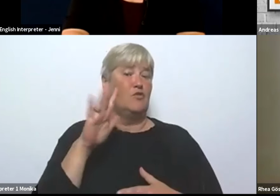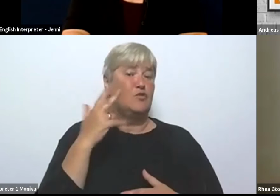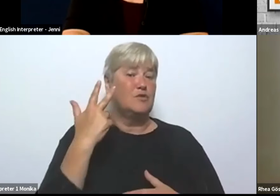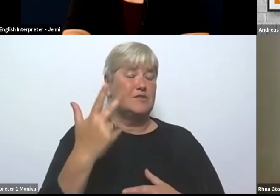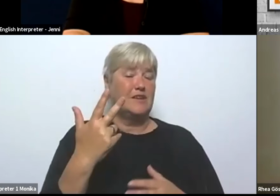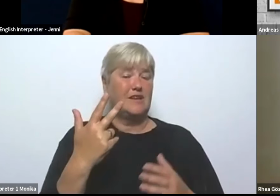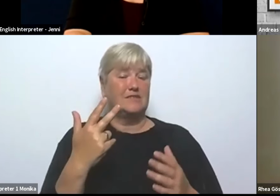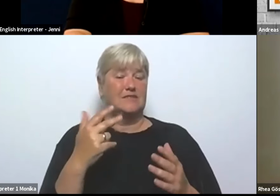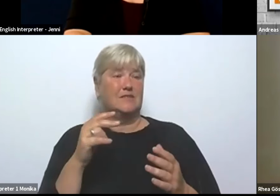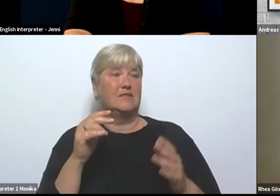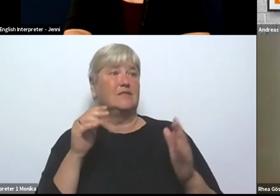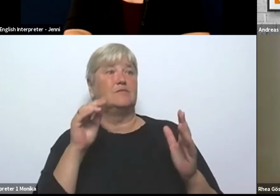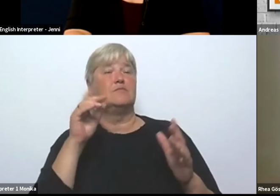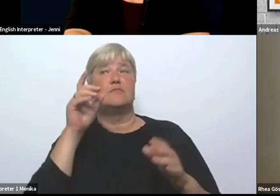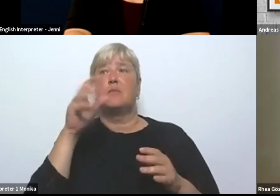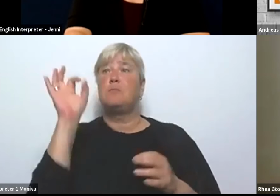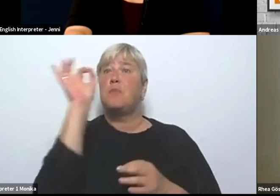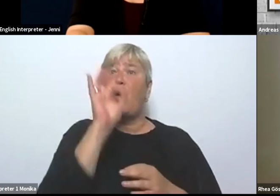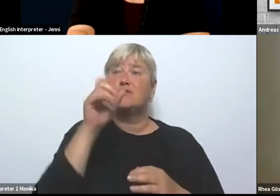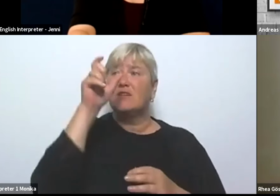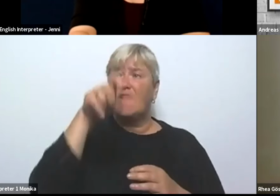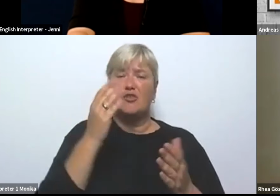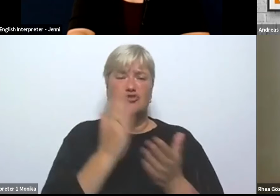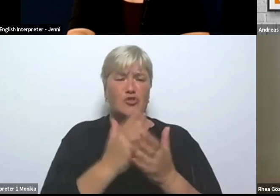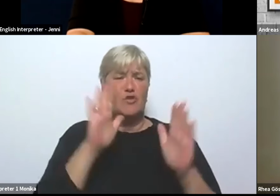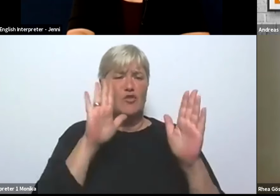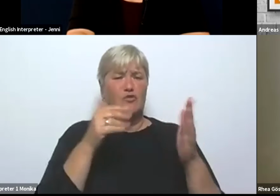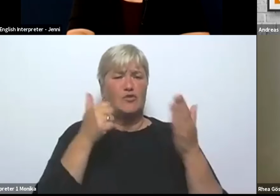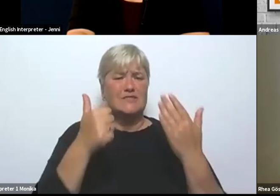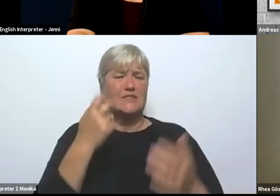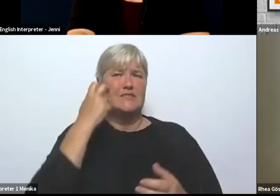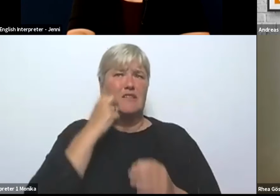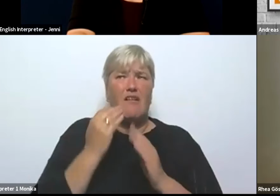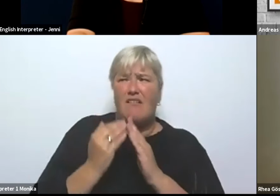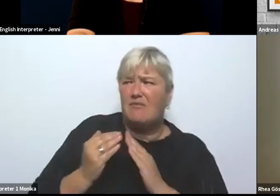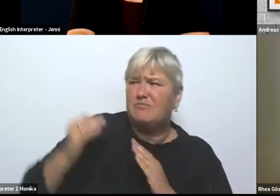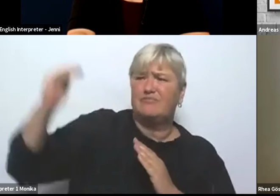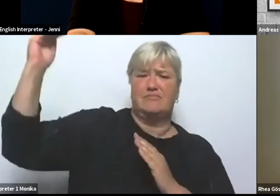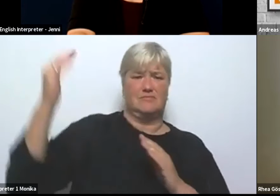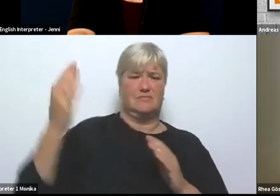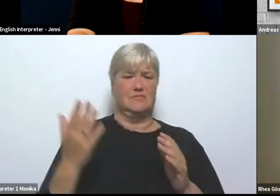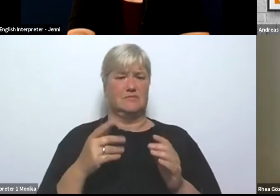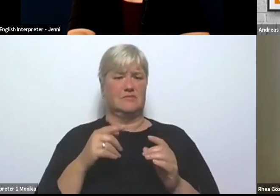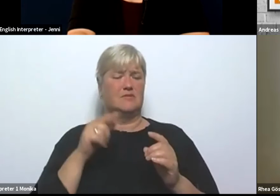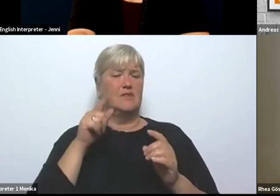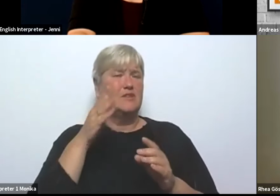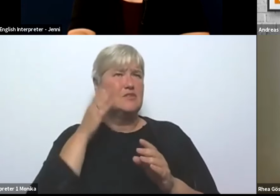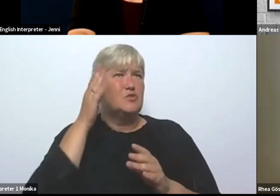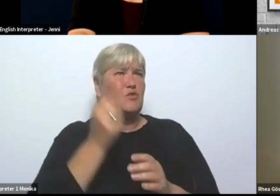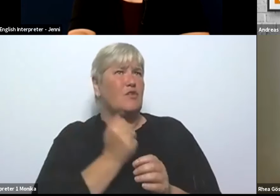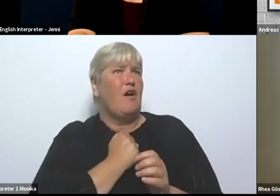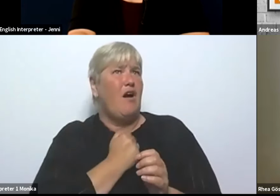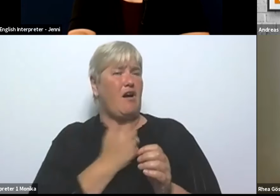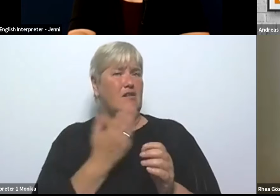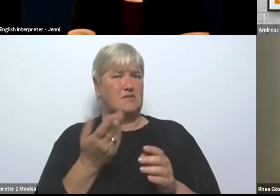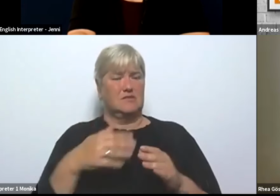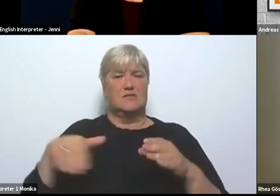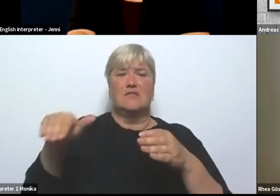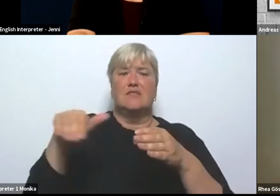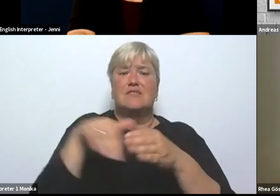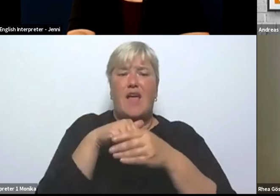plus sind. Auch für diese Gruppe der Menschen erleichtert die Zugänglichkeit, die Accessibility, ja, die Teilhabe